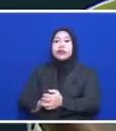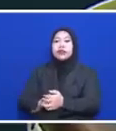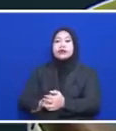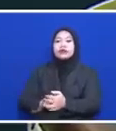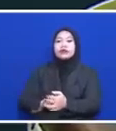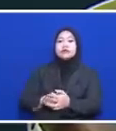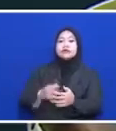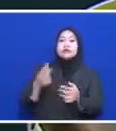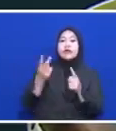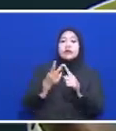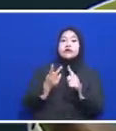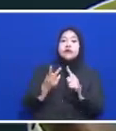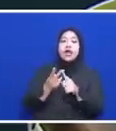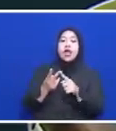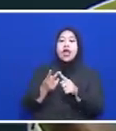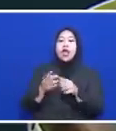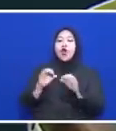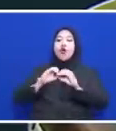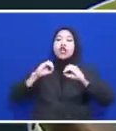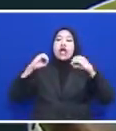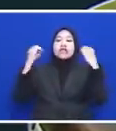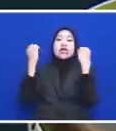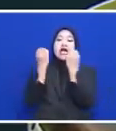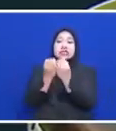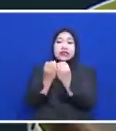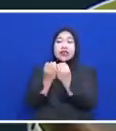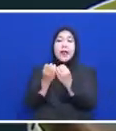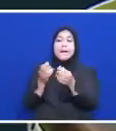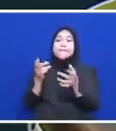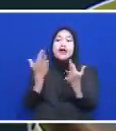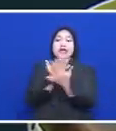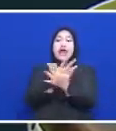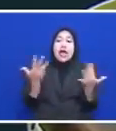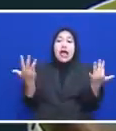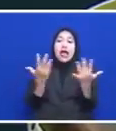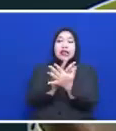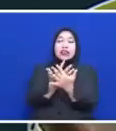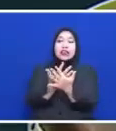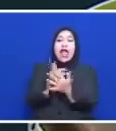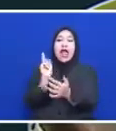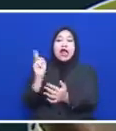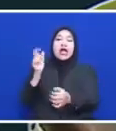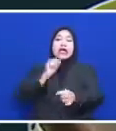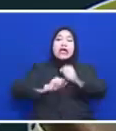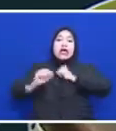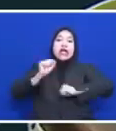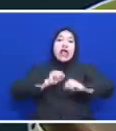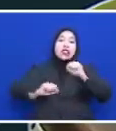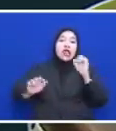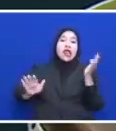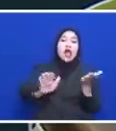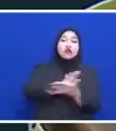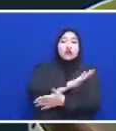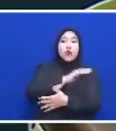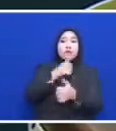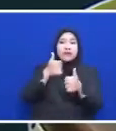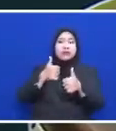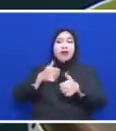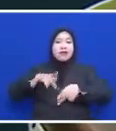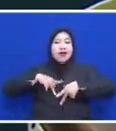Yang kedua, organisasi-organisasi kemasyarakatan yang memiliki kegiatan langsung dirasakan